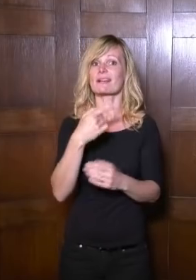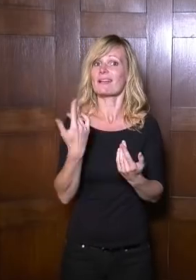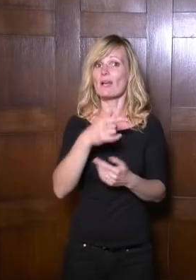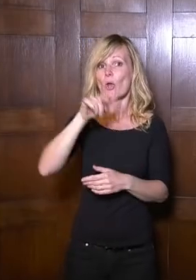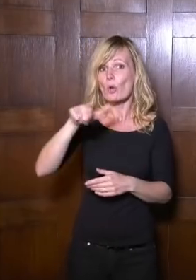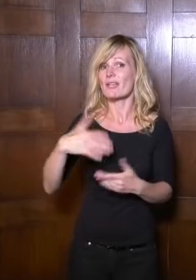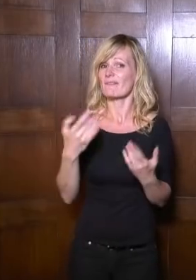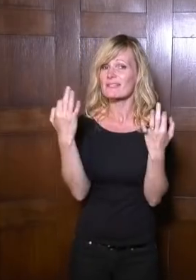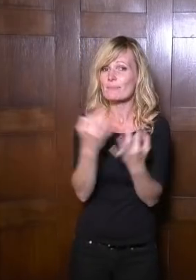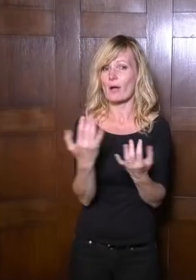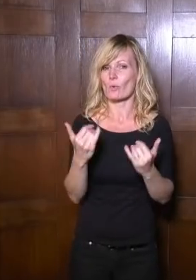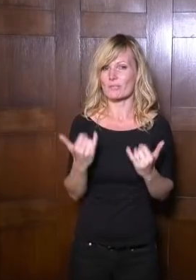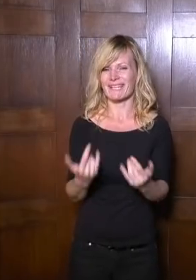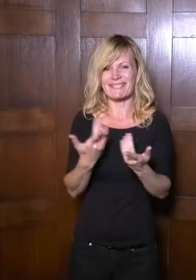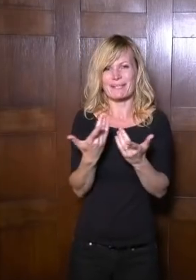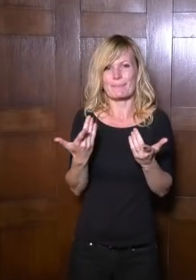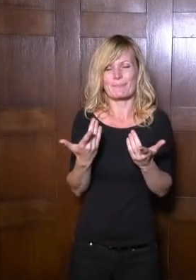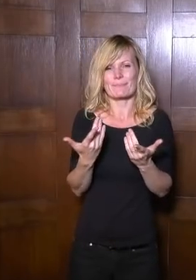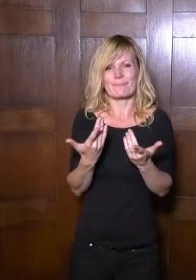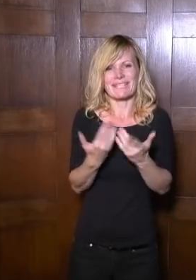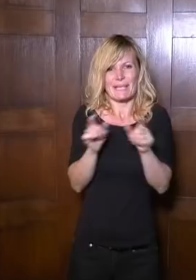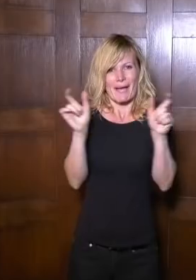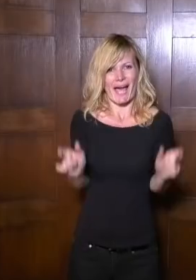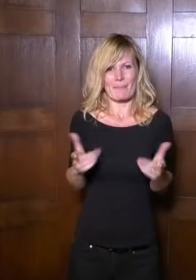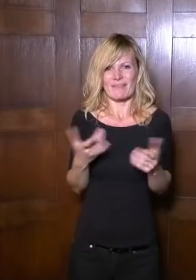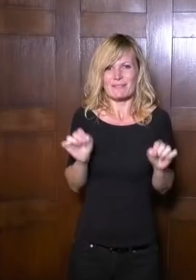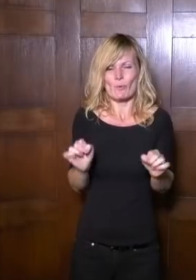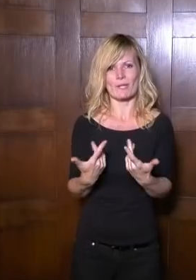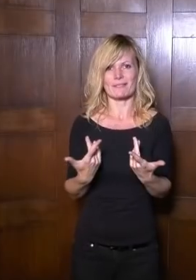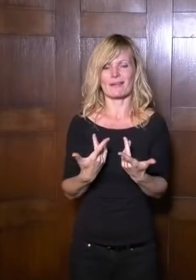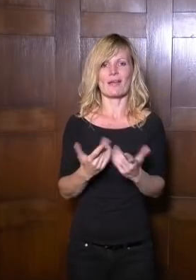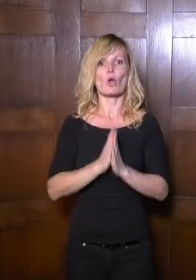der kleinen Möglichkeiten möglich. Also Gottesdienst to go.